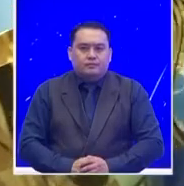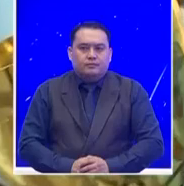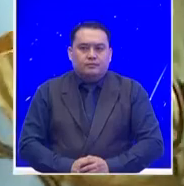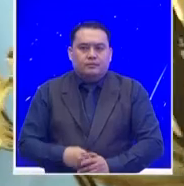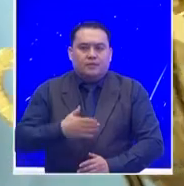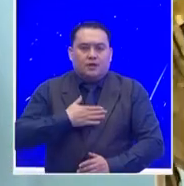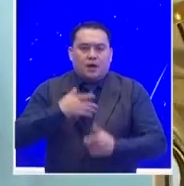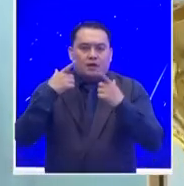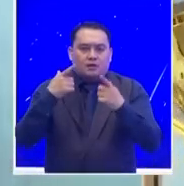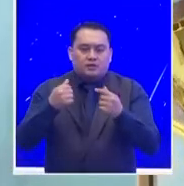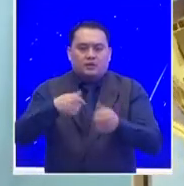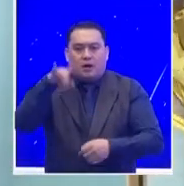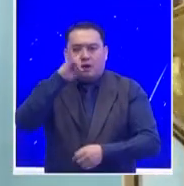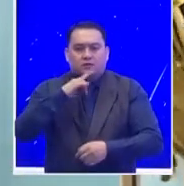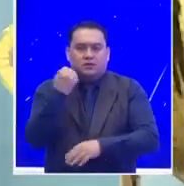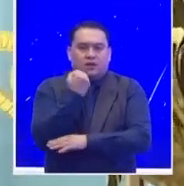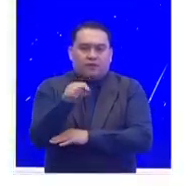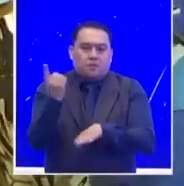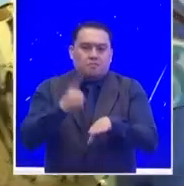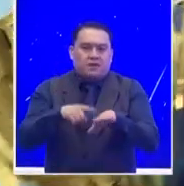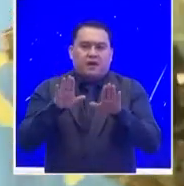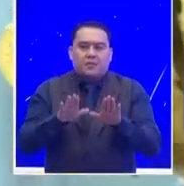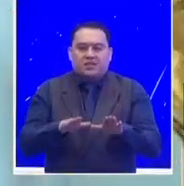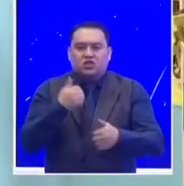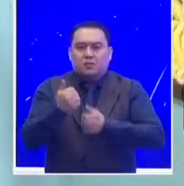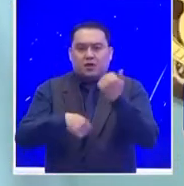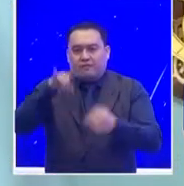Ездила на чемпионат Казахстана, завоевала первое место. В